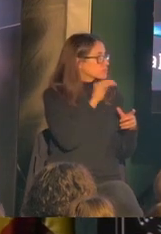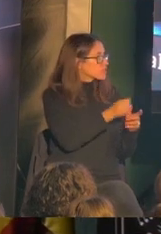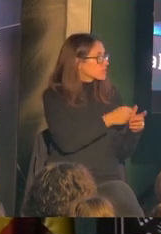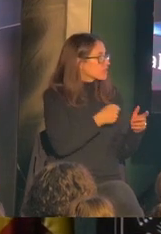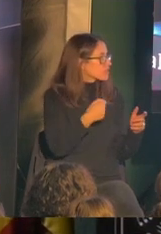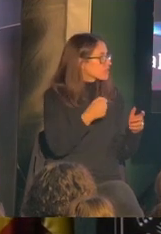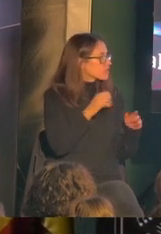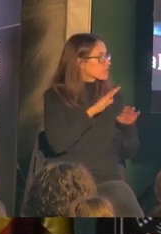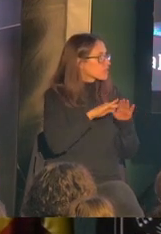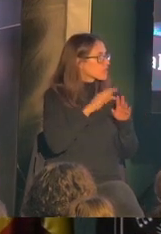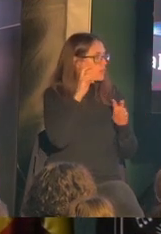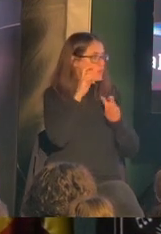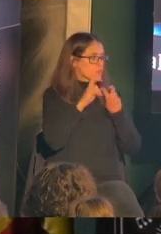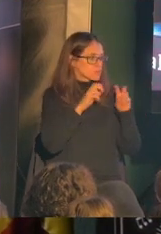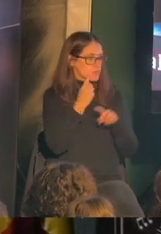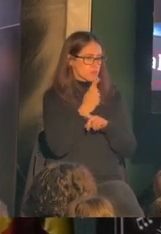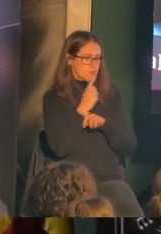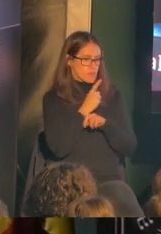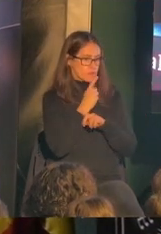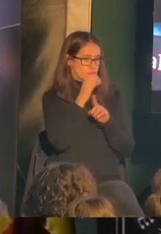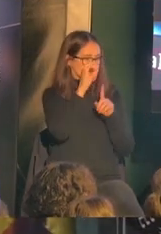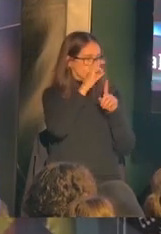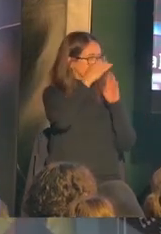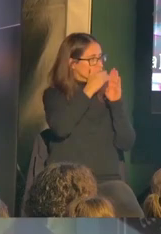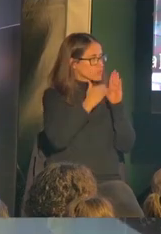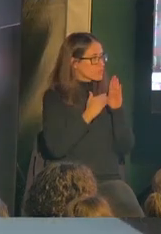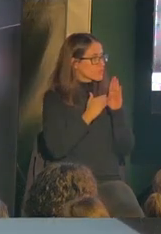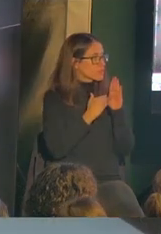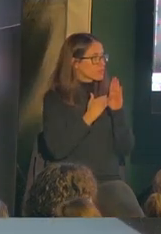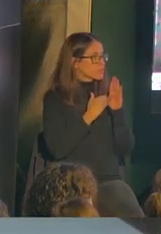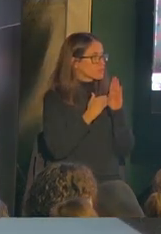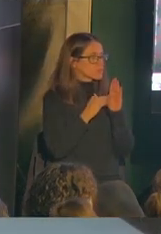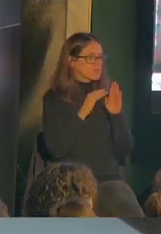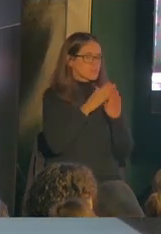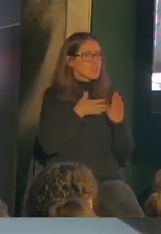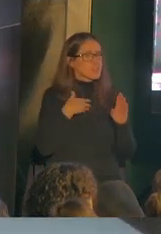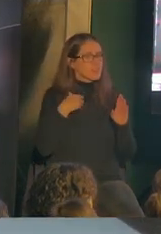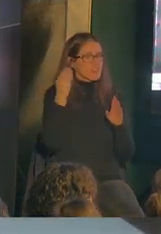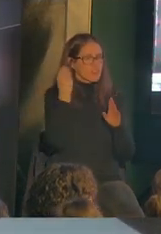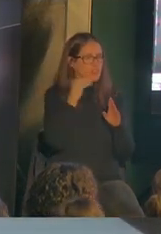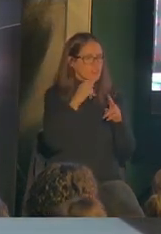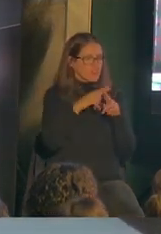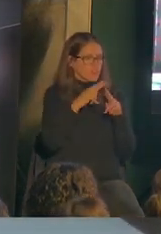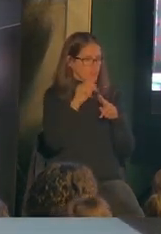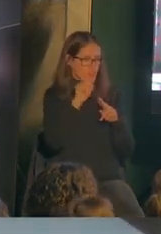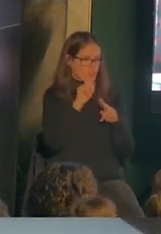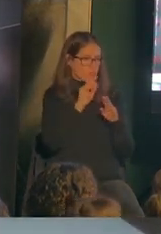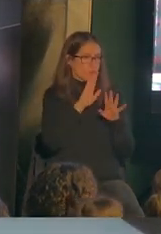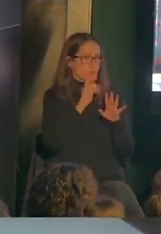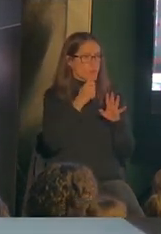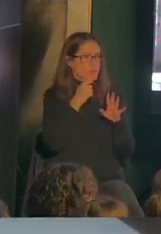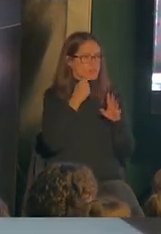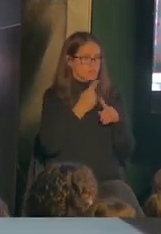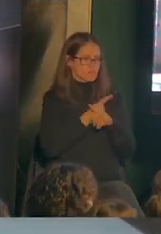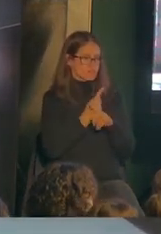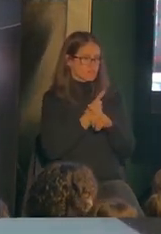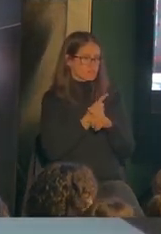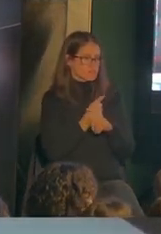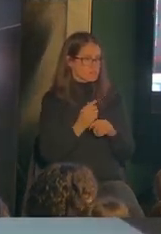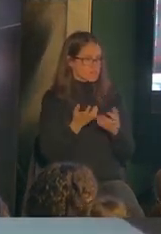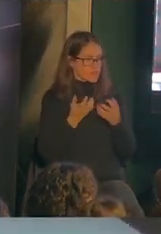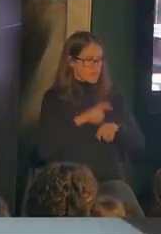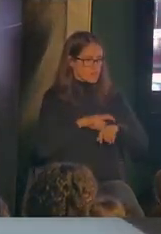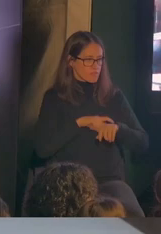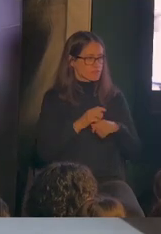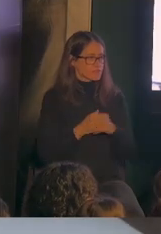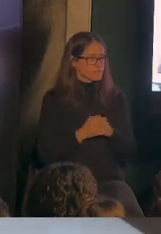refredar més ràpid el que és la temperatura. No anirem a congelar, però si així és, podem abatir-ho més ràpidament.